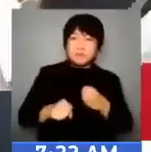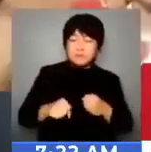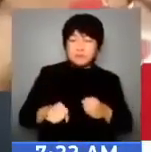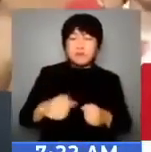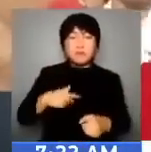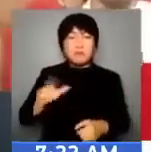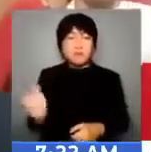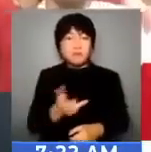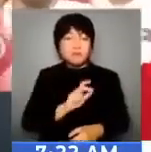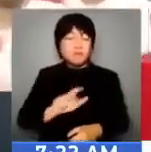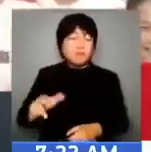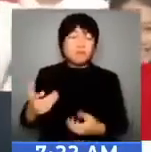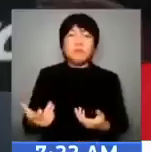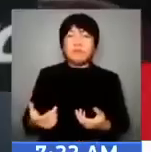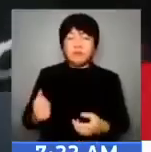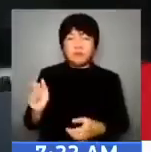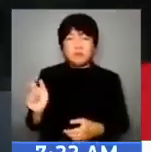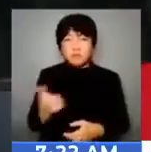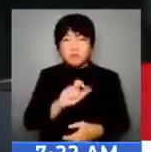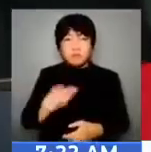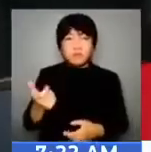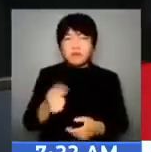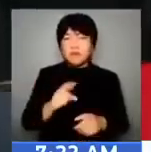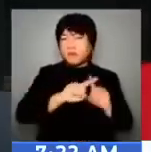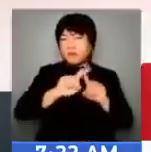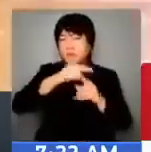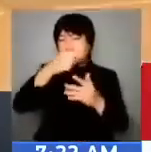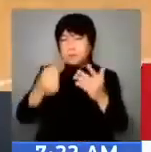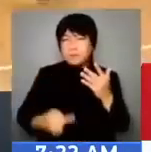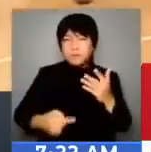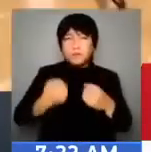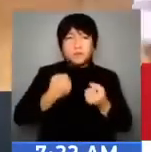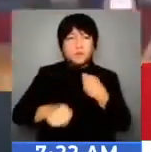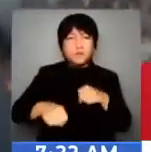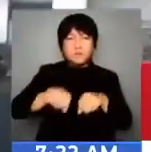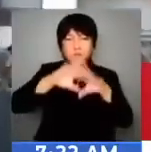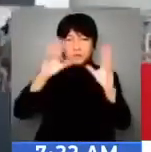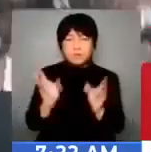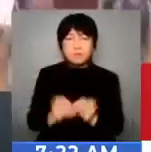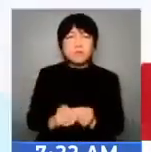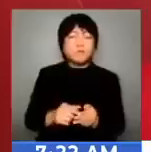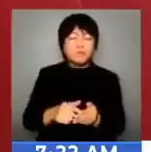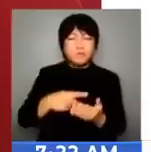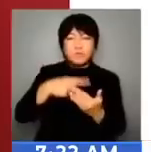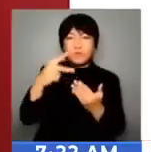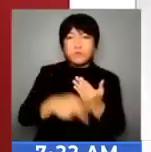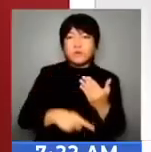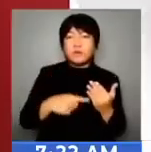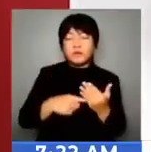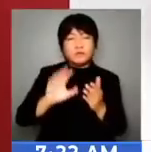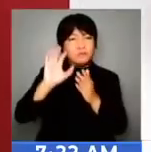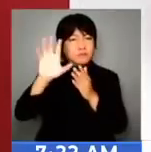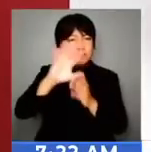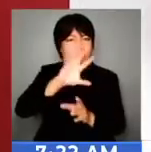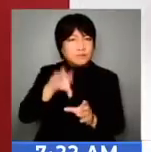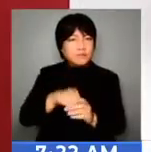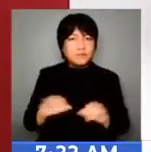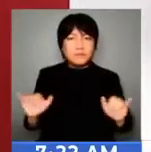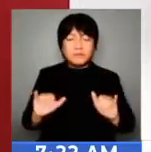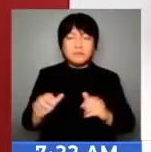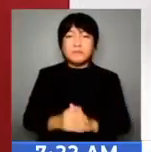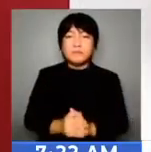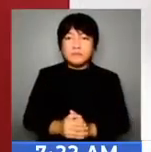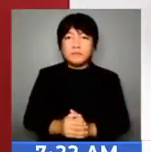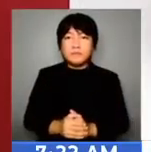lawn tennis. Nariyan din ang grassroots sports programs gaya ng 3x3 at kiddie basketball. Nagpasalamat si Amoroso